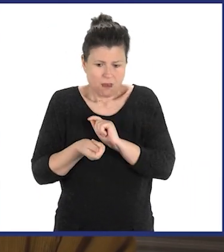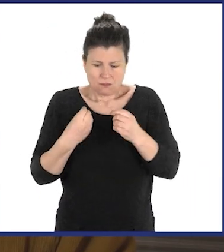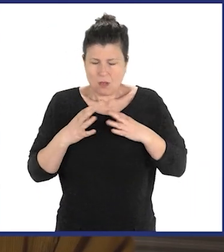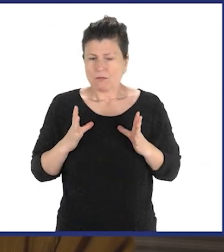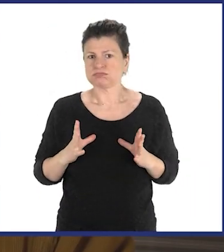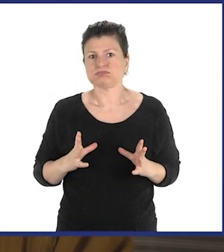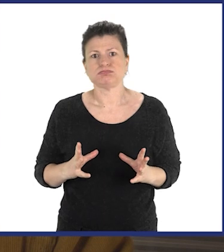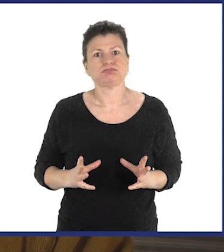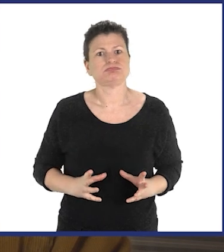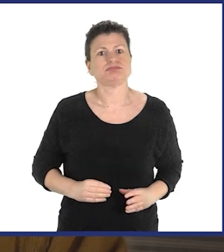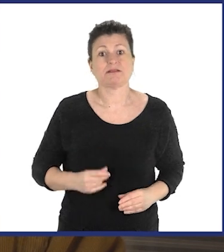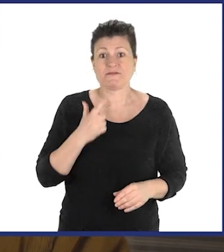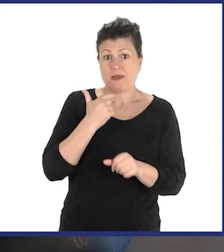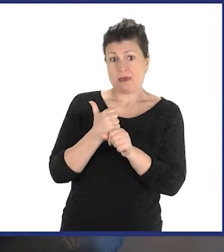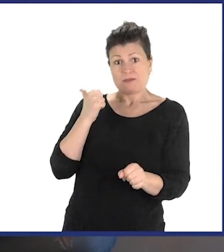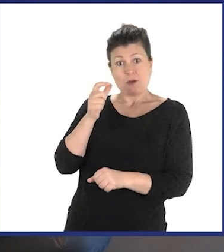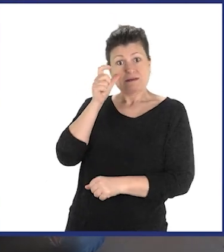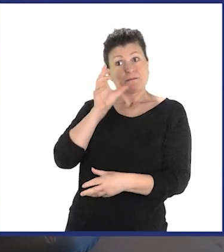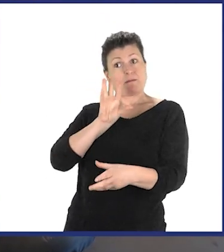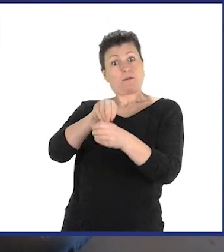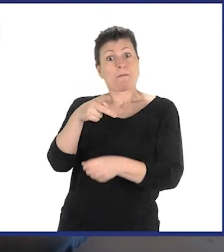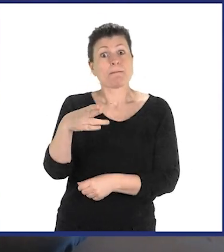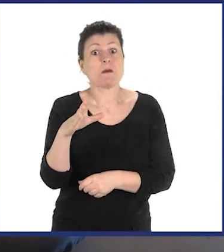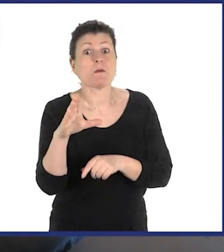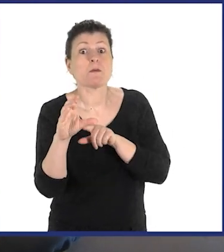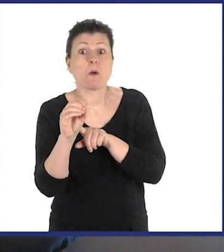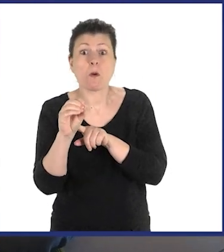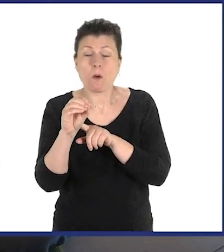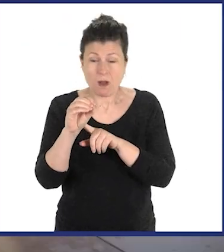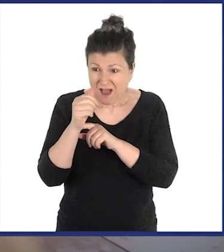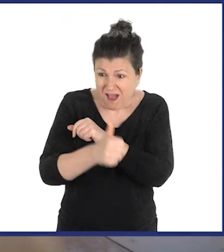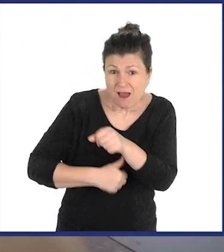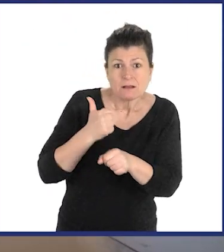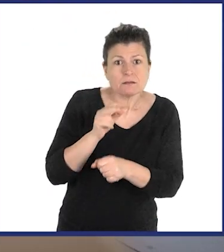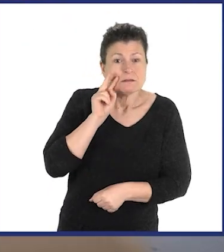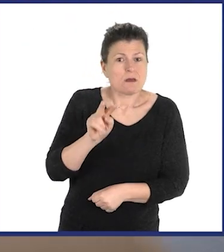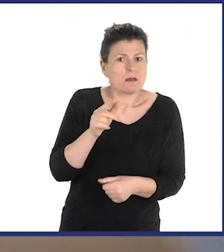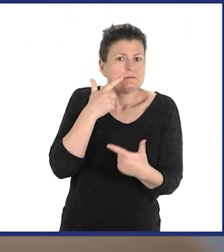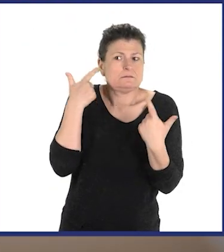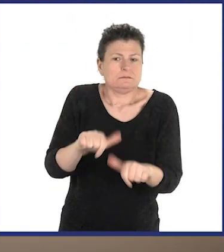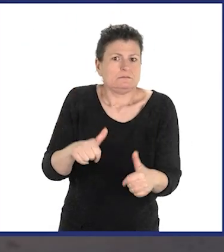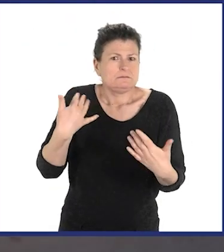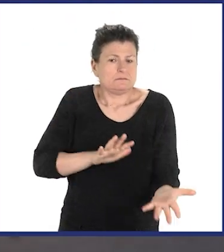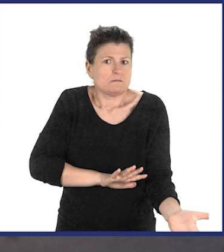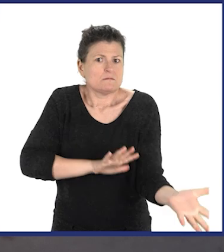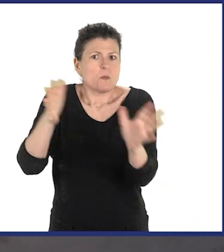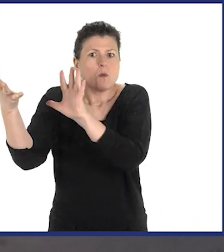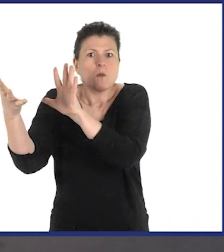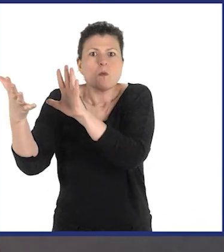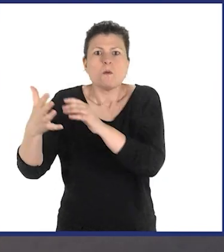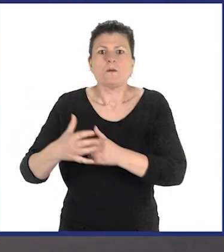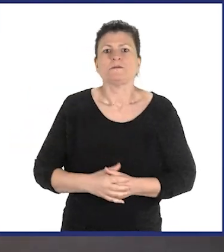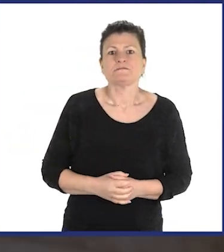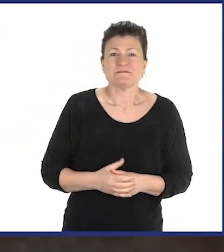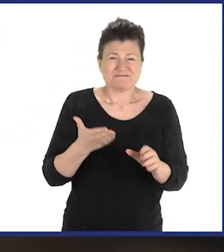un gros soulagement du coup, quoi. Ça fait 1 an là pour Simon qu'on a accès à la PCO. Et du coup, en 1 an, on a vu vraiment des